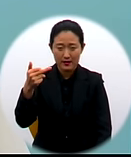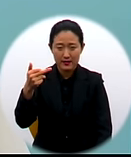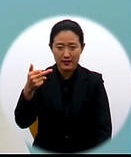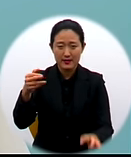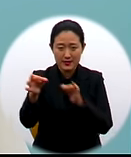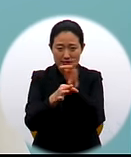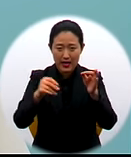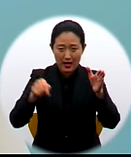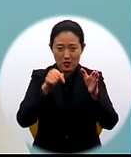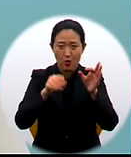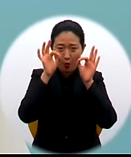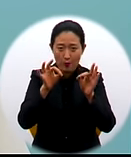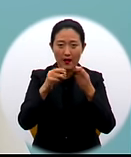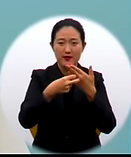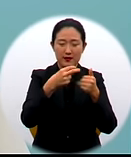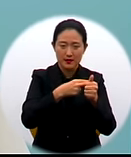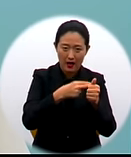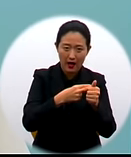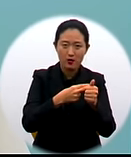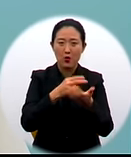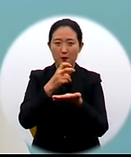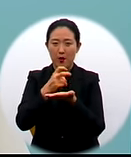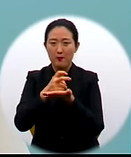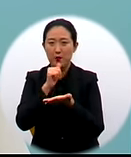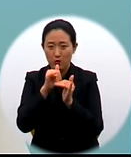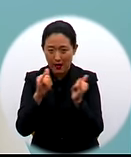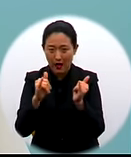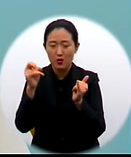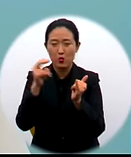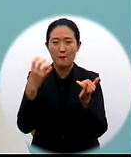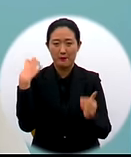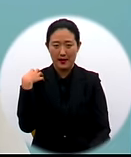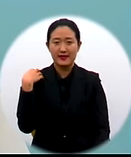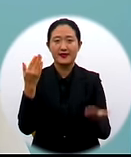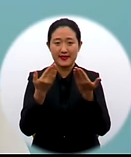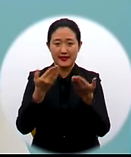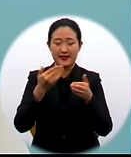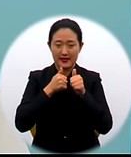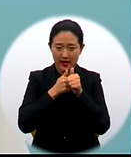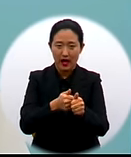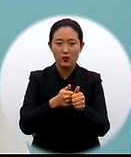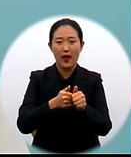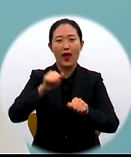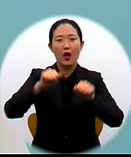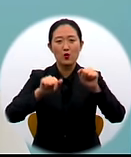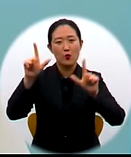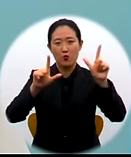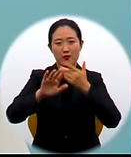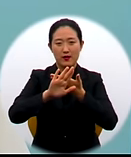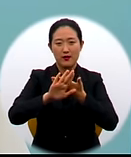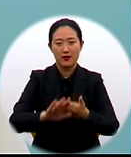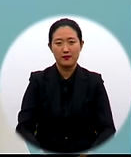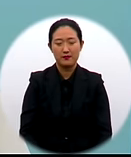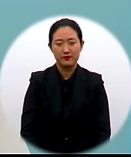변호사에 따라서도 직무에 따라서도 각각의 행동 특성이 달라지는 거죠. 근데 이건 아주 고유하기도 하고